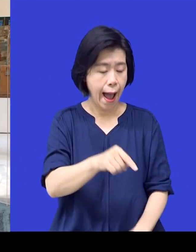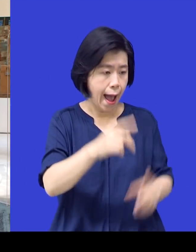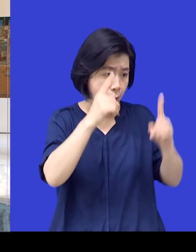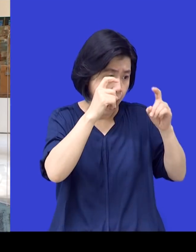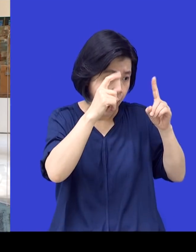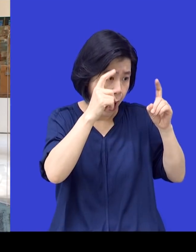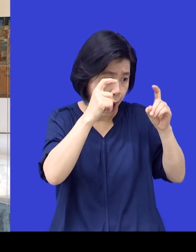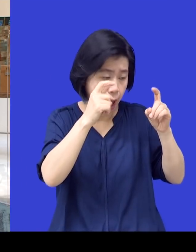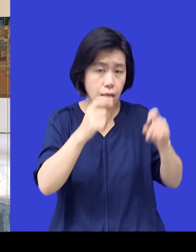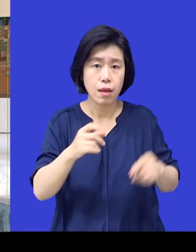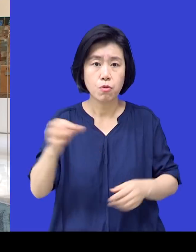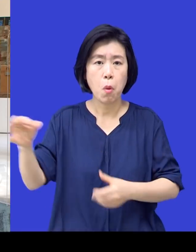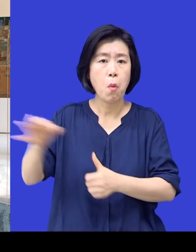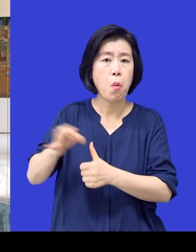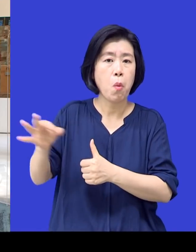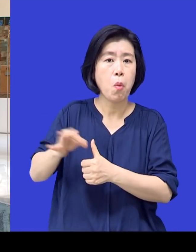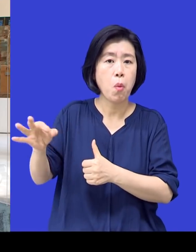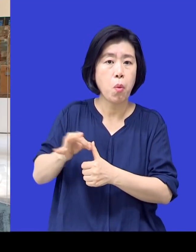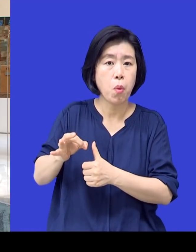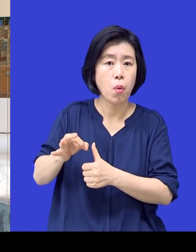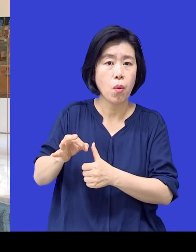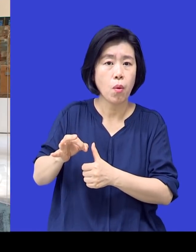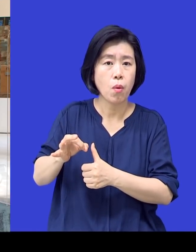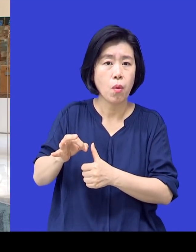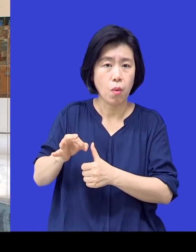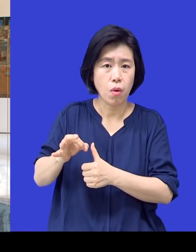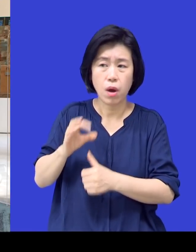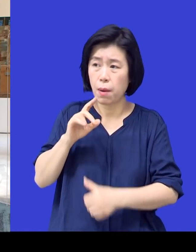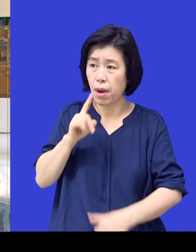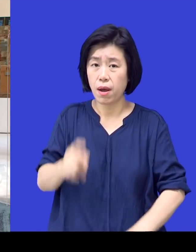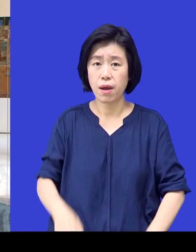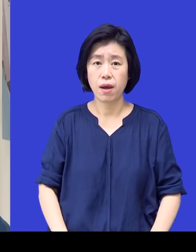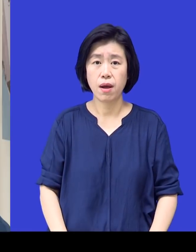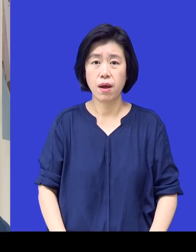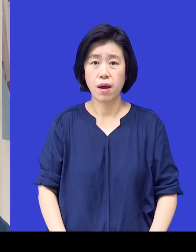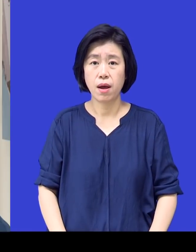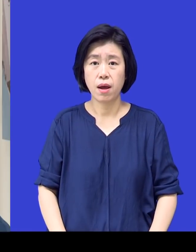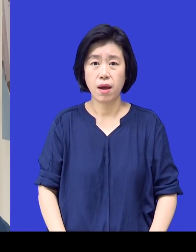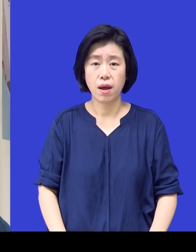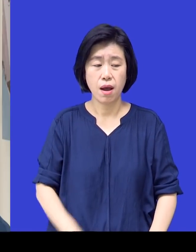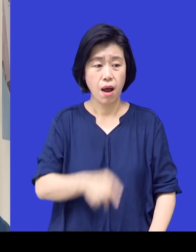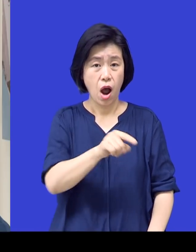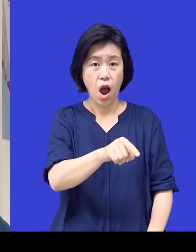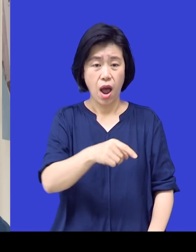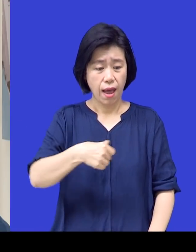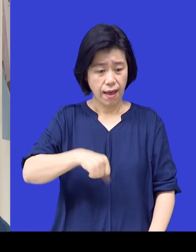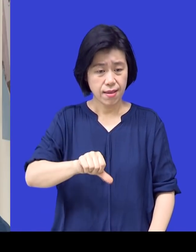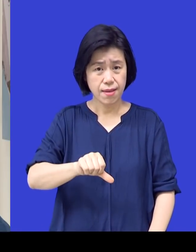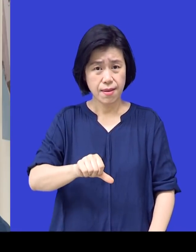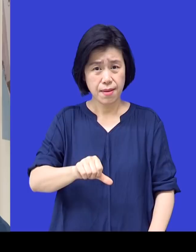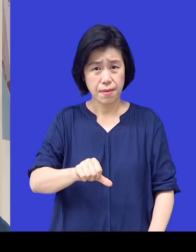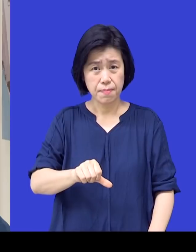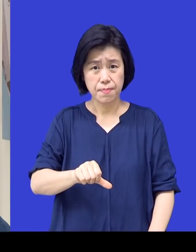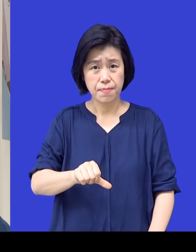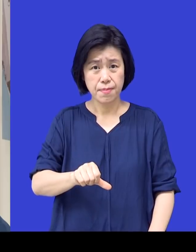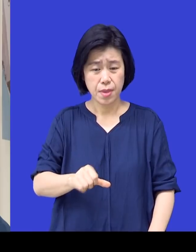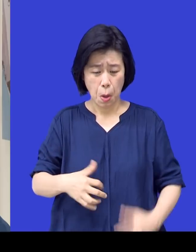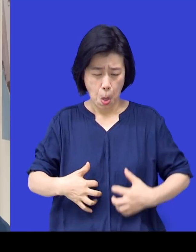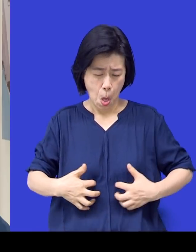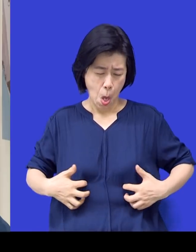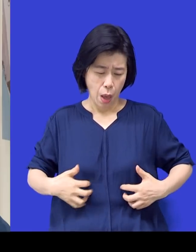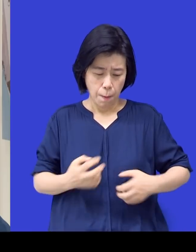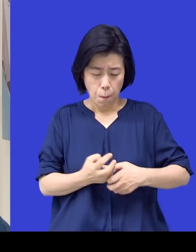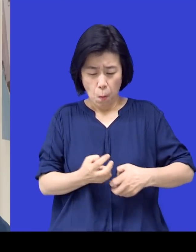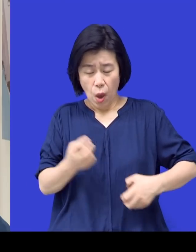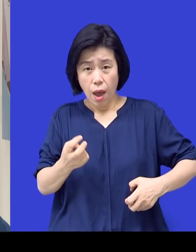매달 조금씩 도와주겠다고 도움을 주는데 전 세계에다가 아주 바싹 마른 너의 아이의 사진을